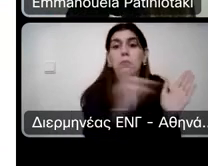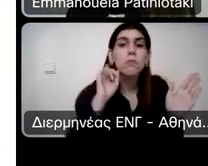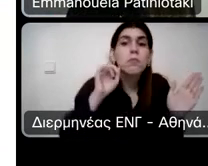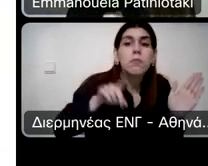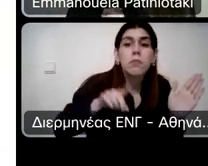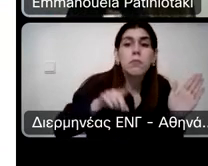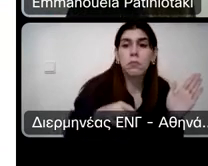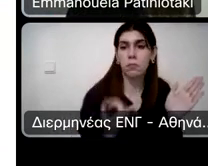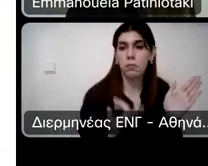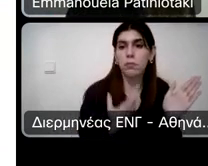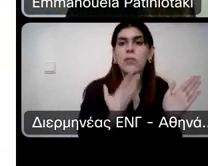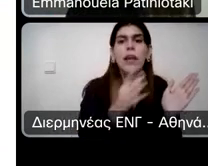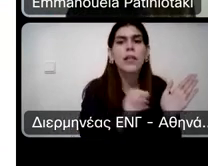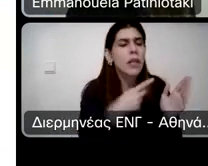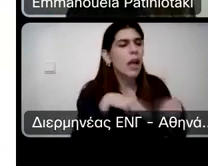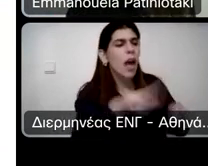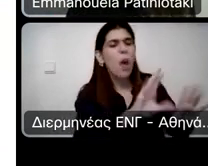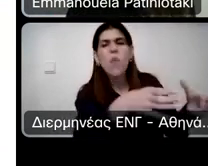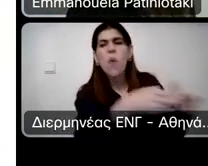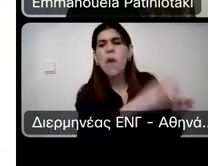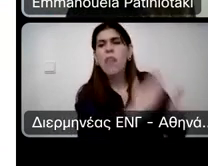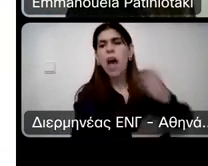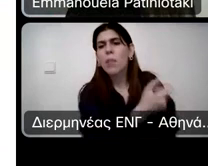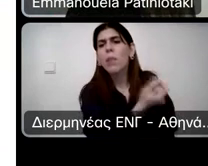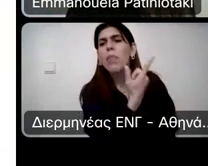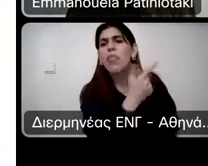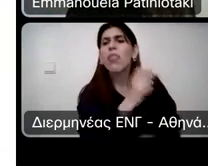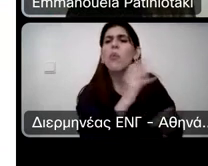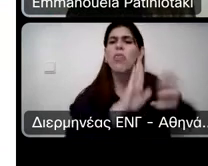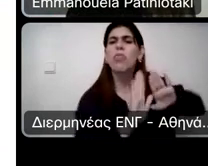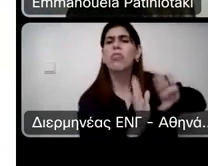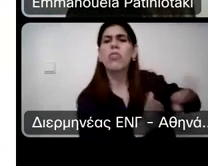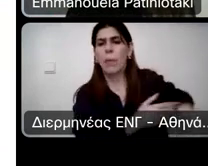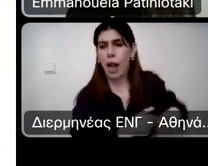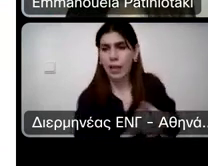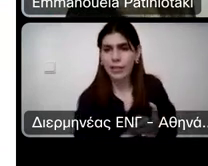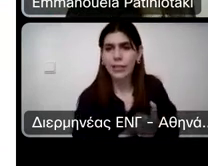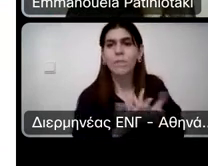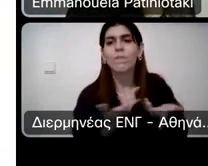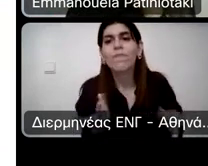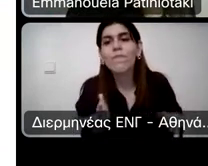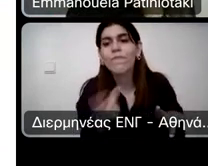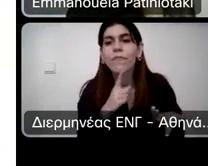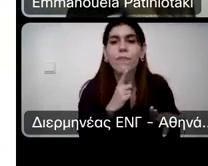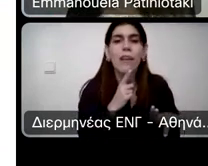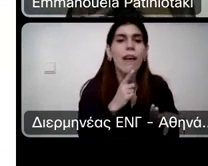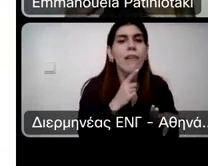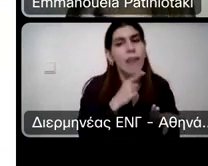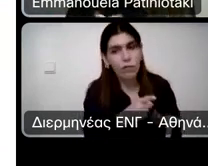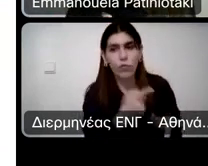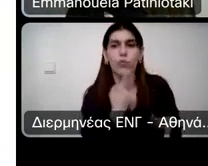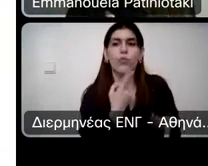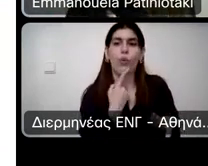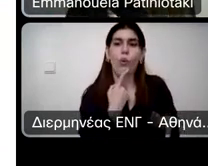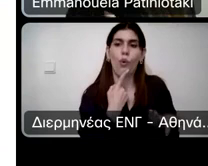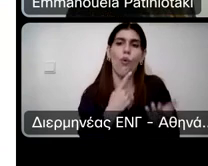πολύ λιγότερους ανθρώπους. Και αυτά είναι, νομίζω, αυτοί είναι μάλλον οι λόγοι, είναι ένας από